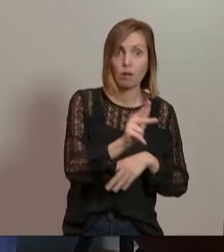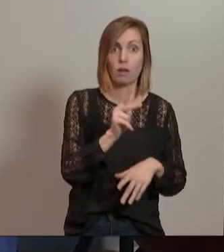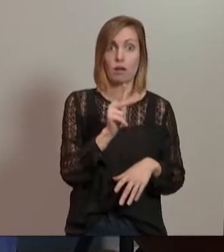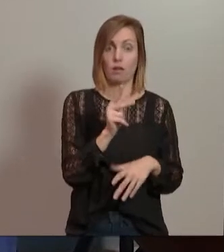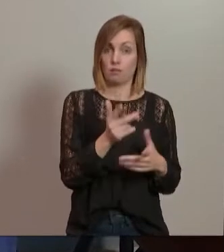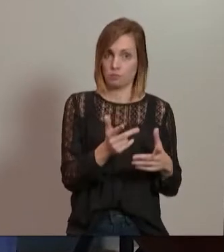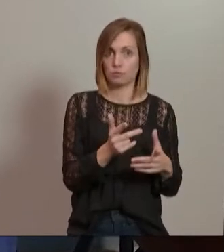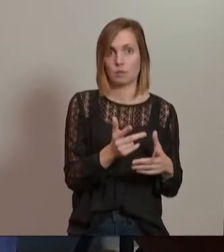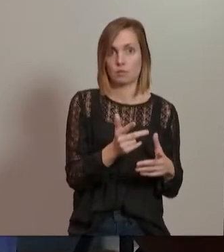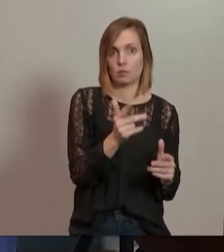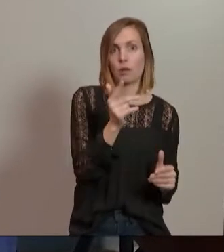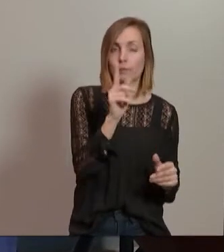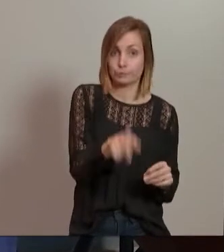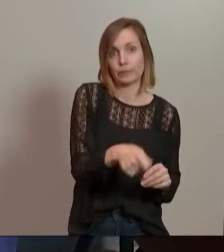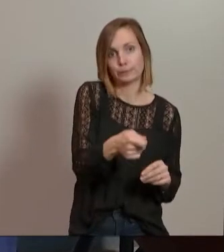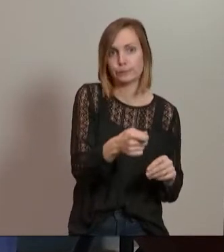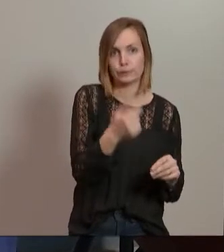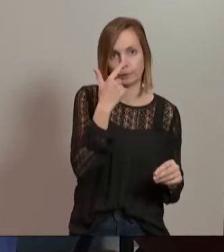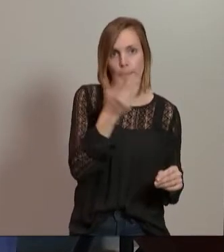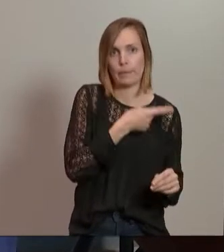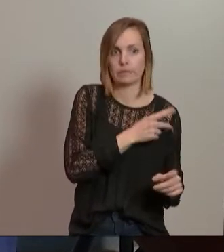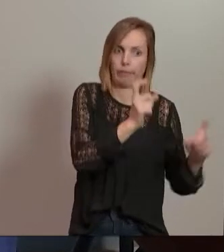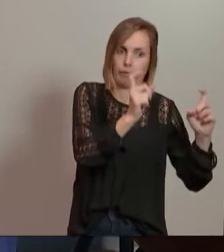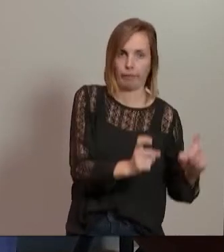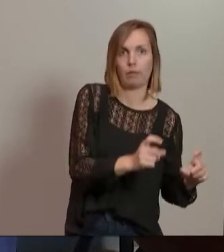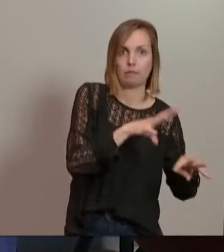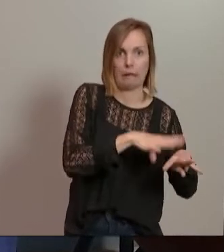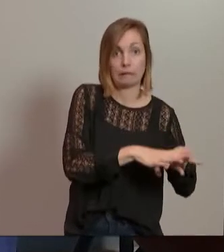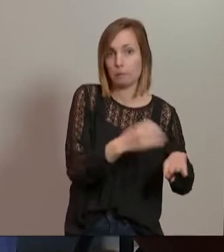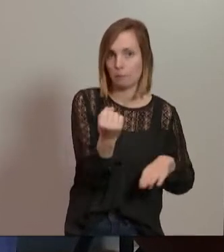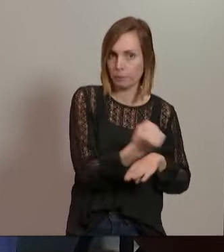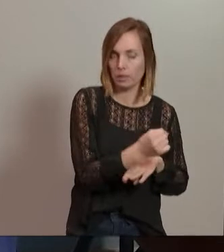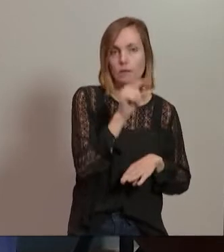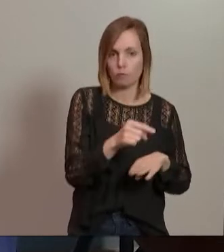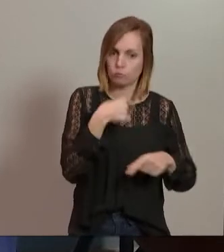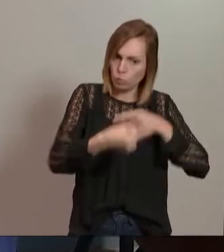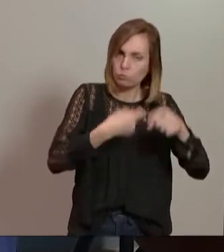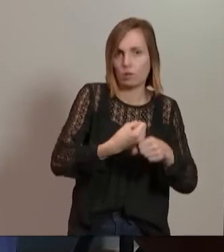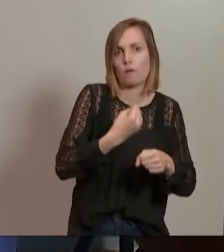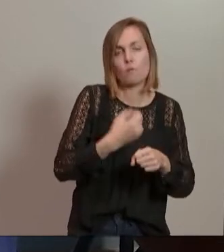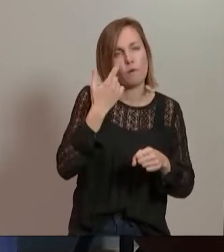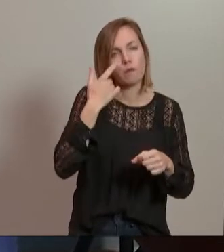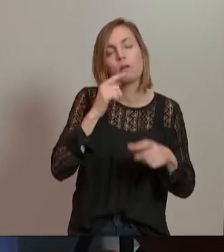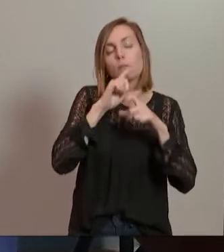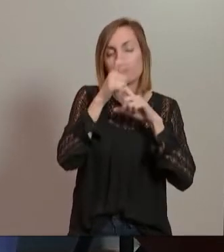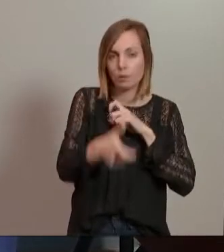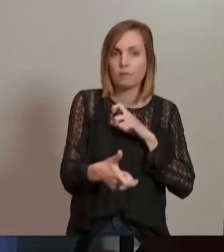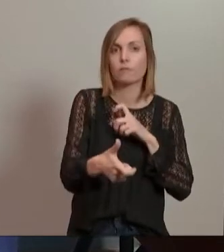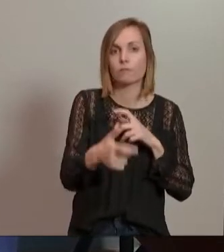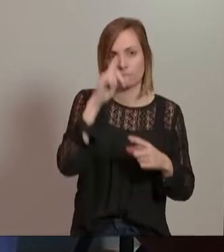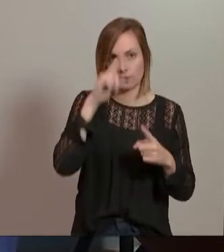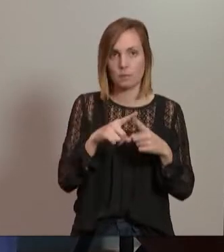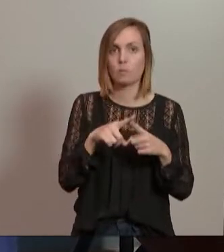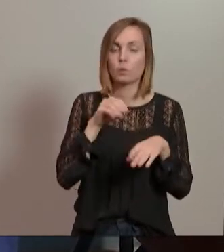et qui vont renforcer un peu cette difficulté sur un certain nombre de quartiers. Et il va falloir qu'on travaille, mais ça, j'y reviendrai un peu plus tard dans le